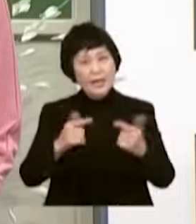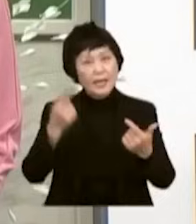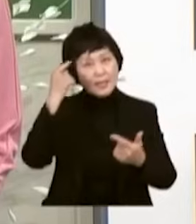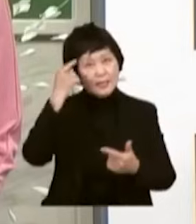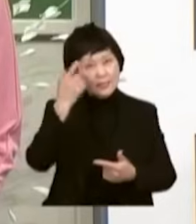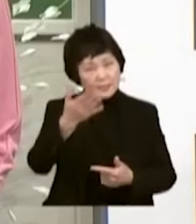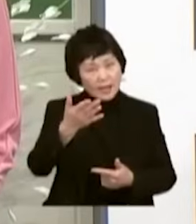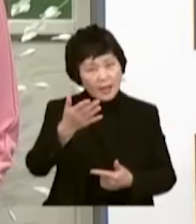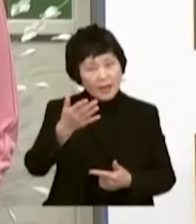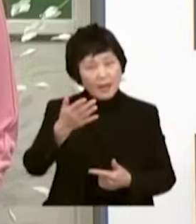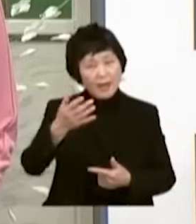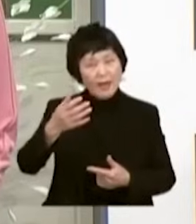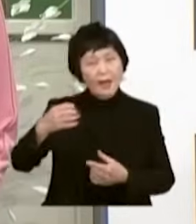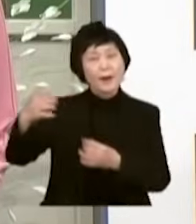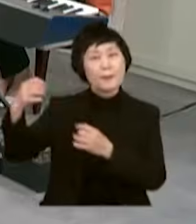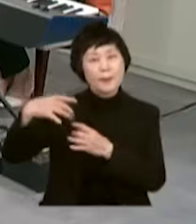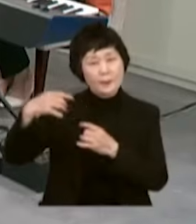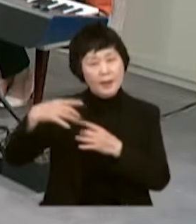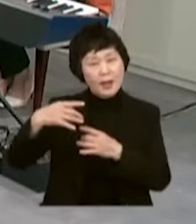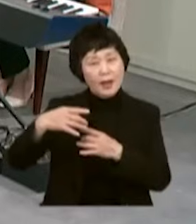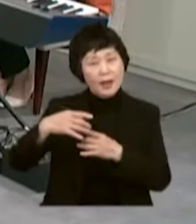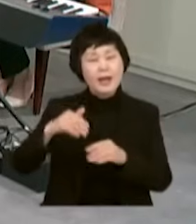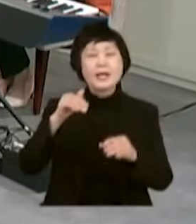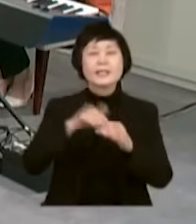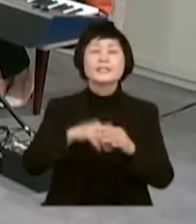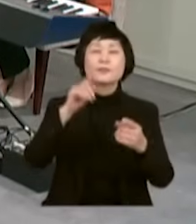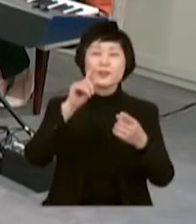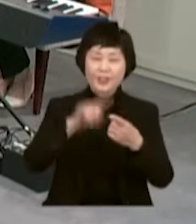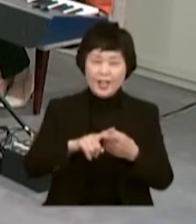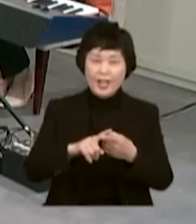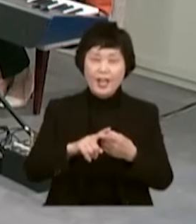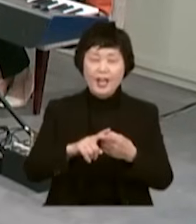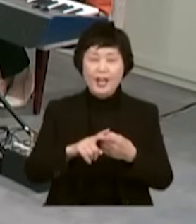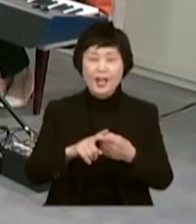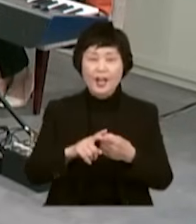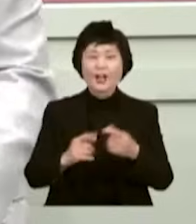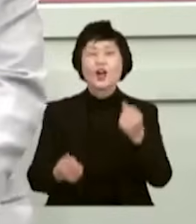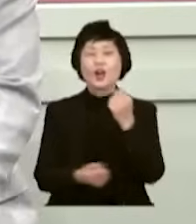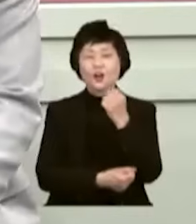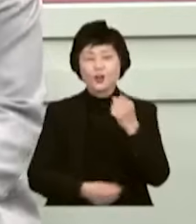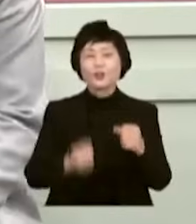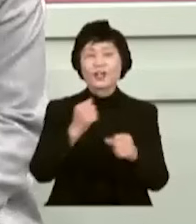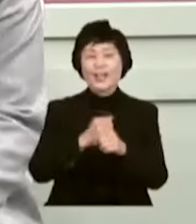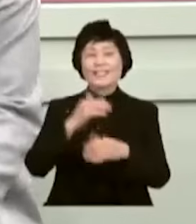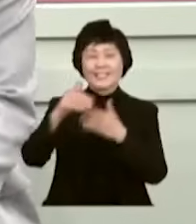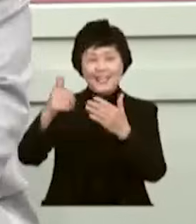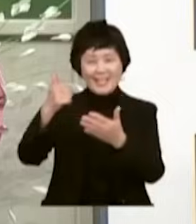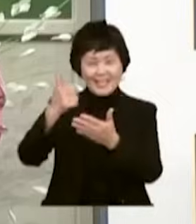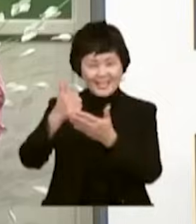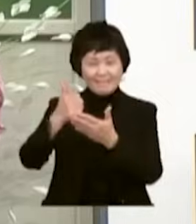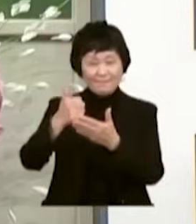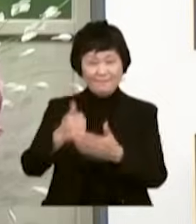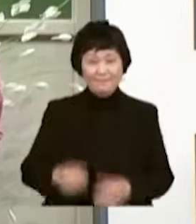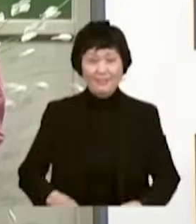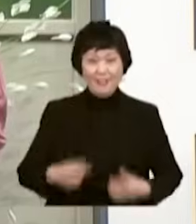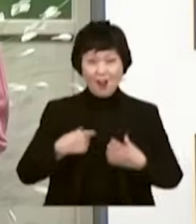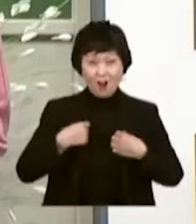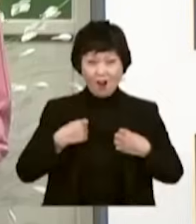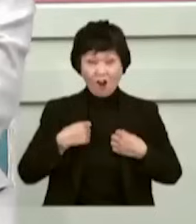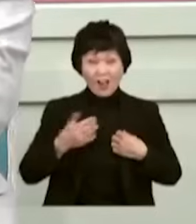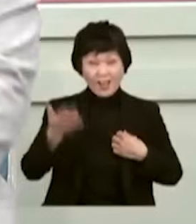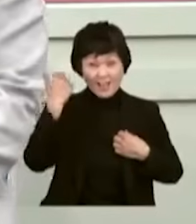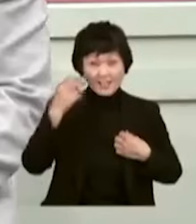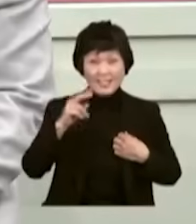갚아주신 하나님이시라는 걸 좀 처음 했습니다. 200만 원 그때 주고 네. 이제 옷 하나 받아 입었네. 이게 목사님께서 해주시는